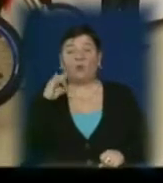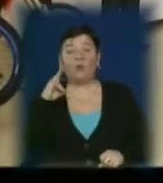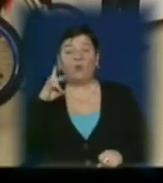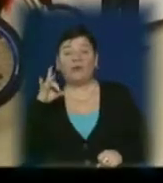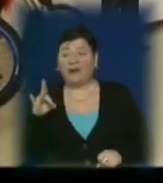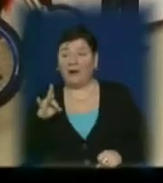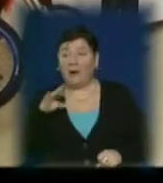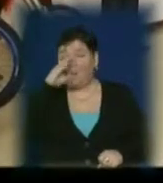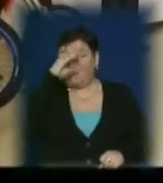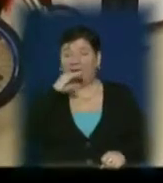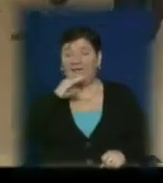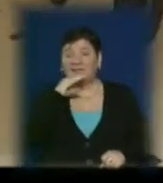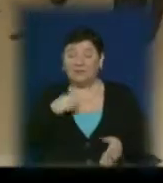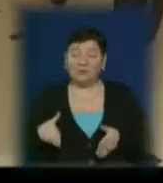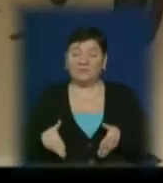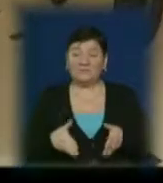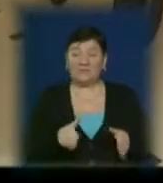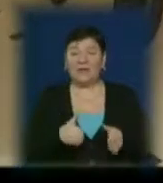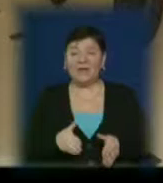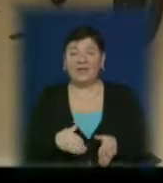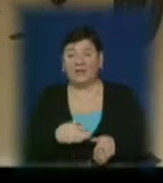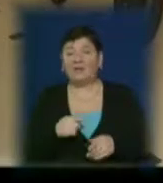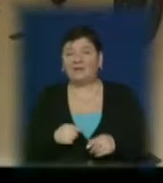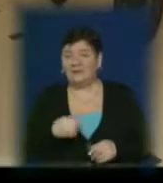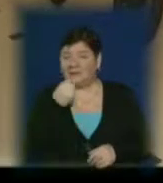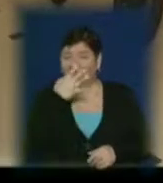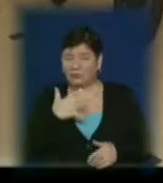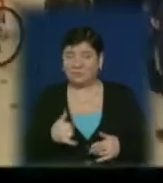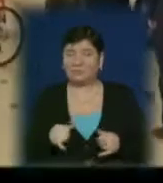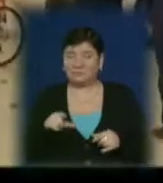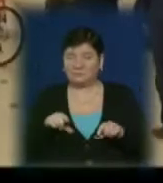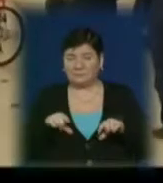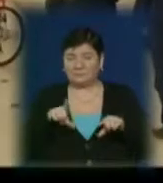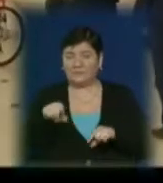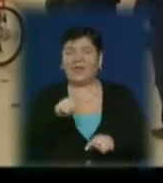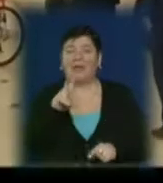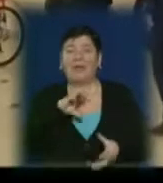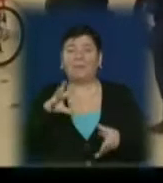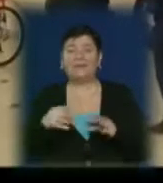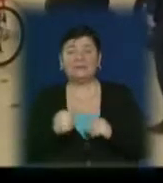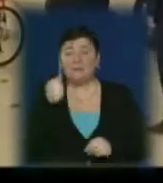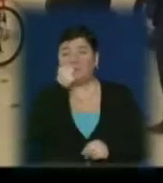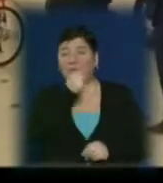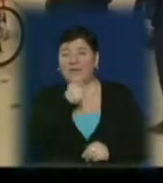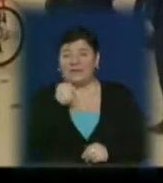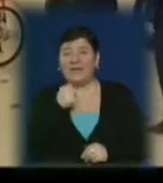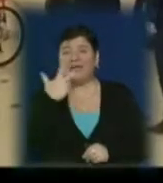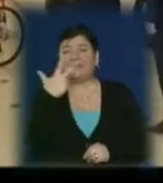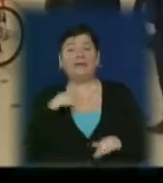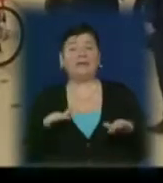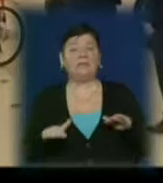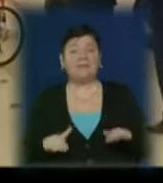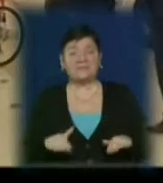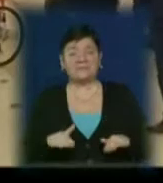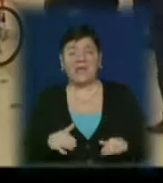обрав батьківську стезю і успішно йде по ній. Точніше, їде. Як підсумок, минулоріч він здобуває третє місце в